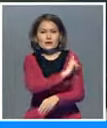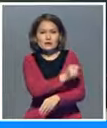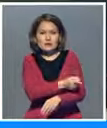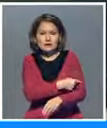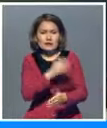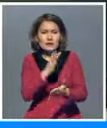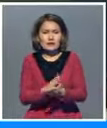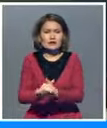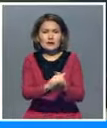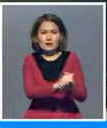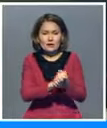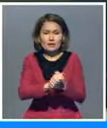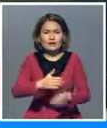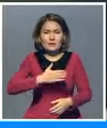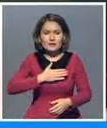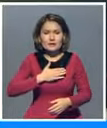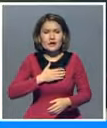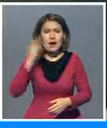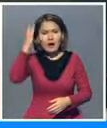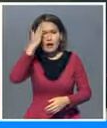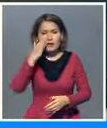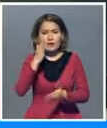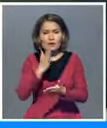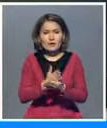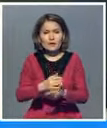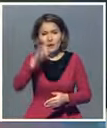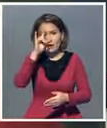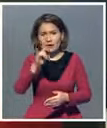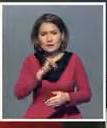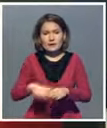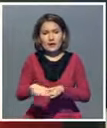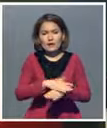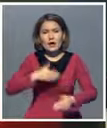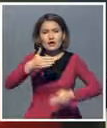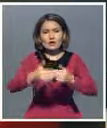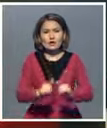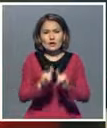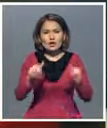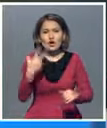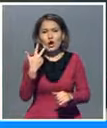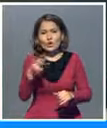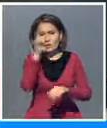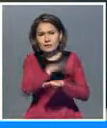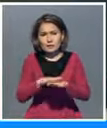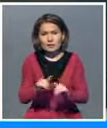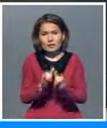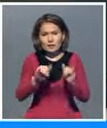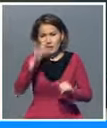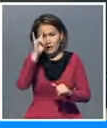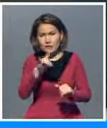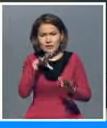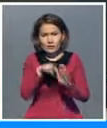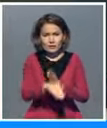Бізді әрқашан алға жетелейтін арман бар, ол Қазақстанды дамыған 30 елдің қатарына кіргізуде сүбелі үлес